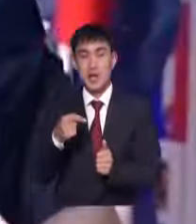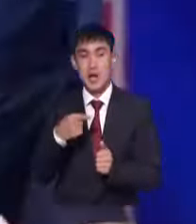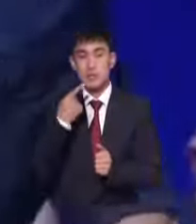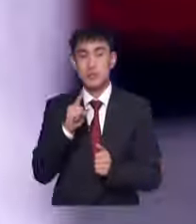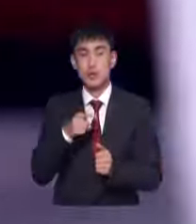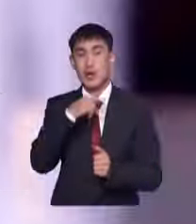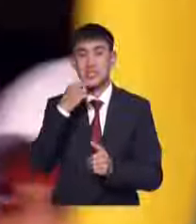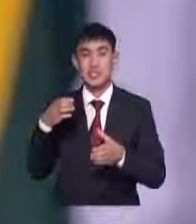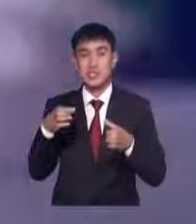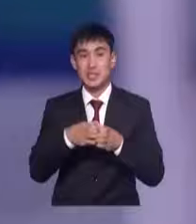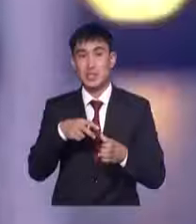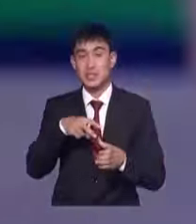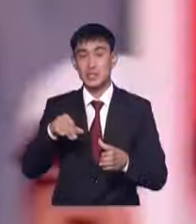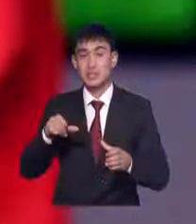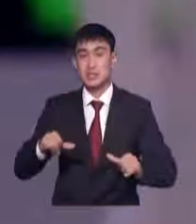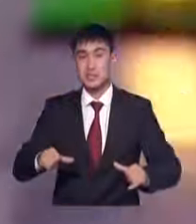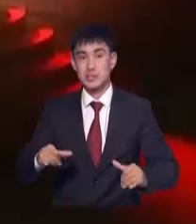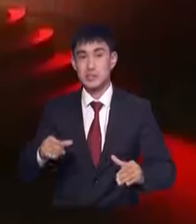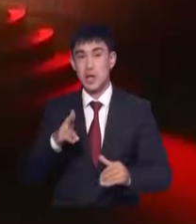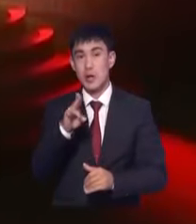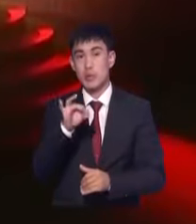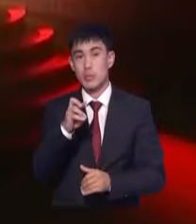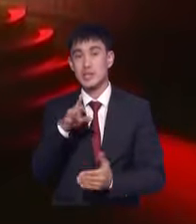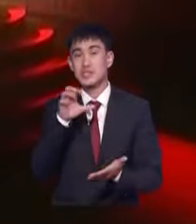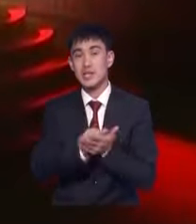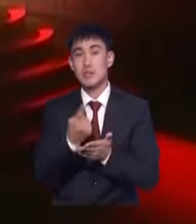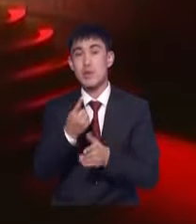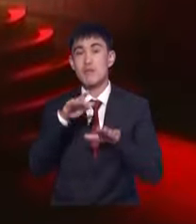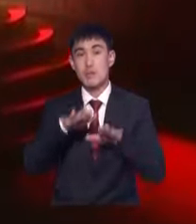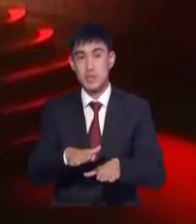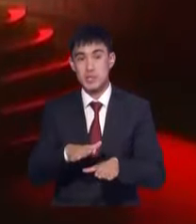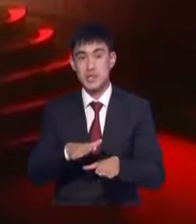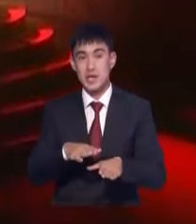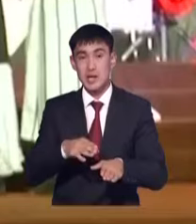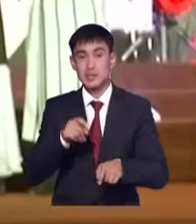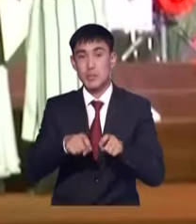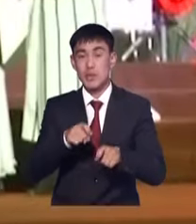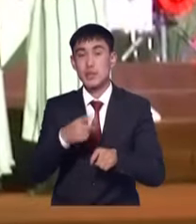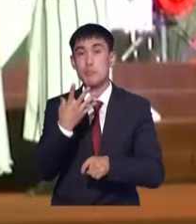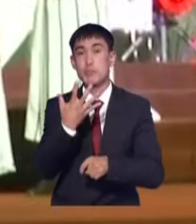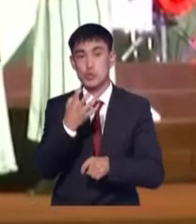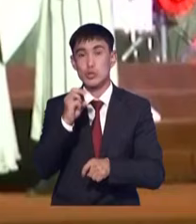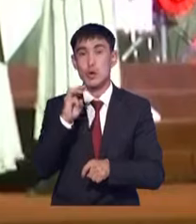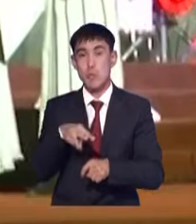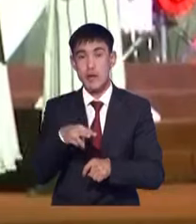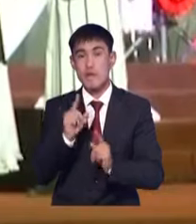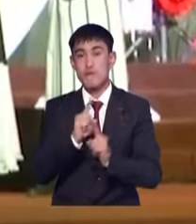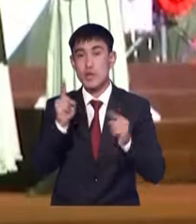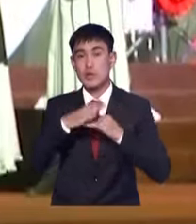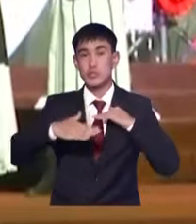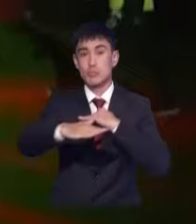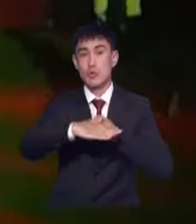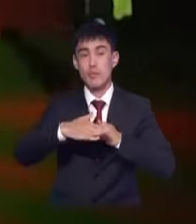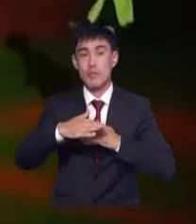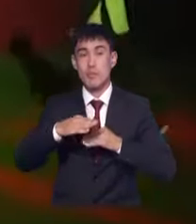отметить, что российские наездники из Кабардино-Балкарии заняли первое место в забеге на 500 километров в рамках Великого степного